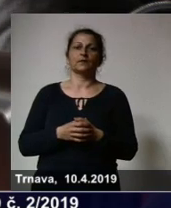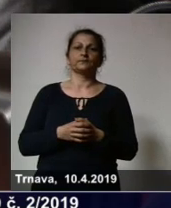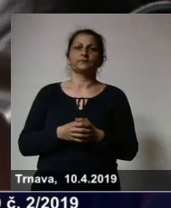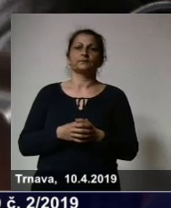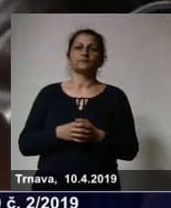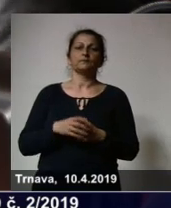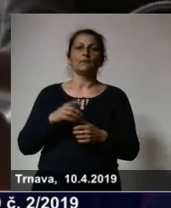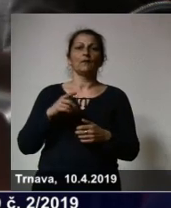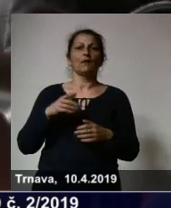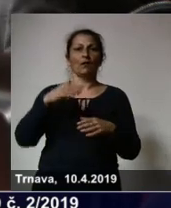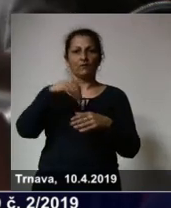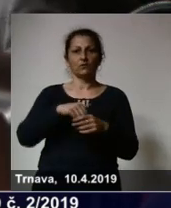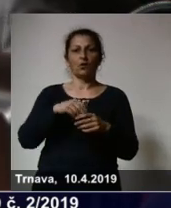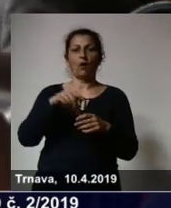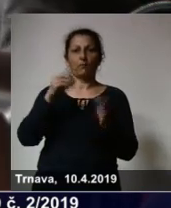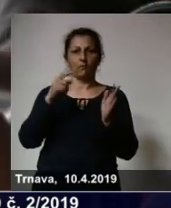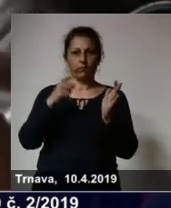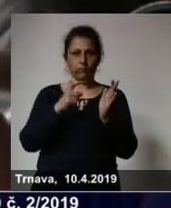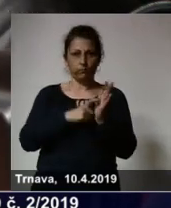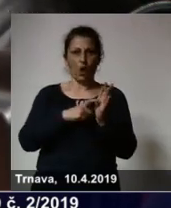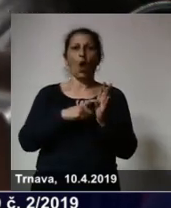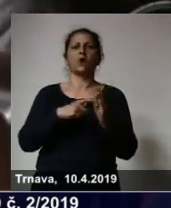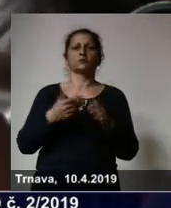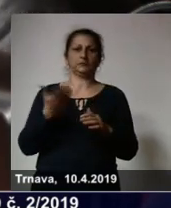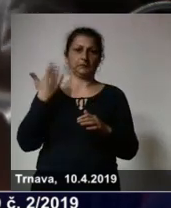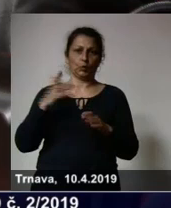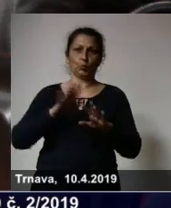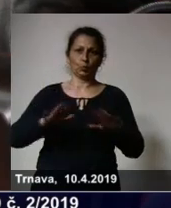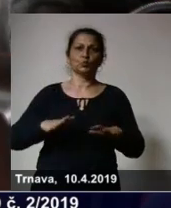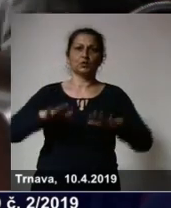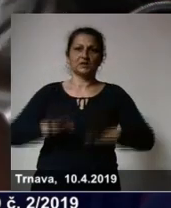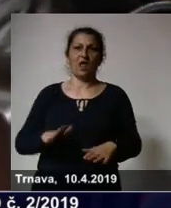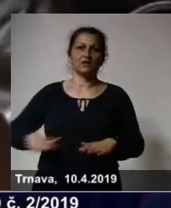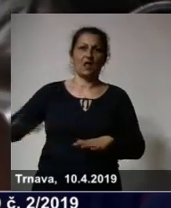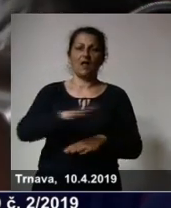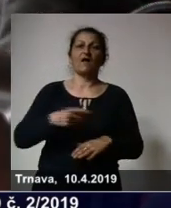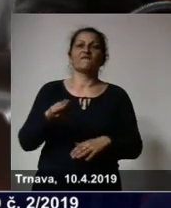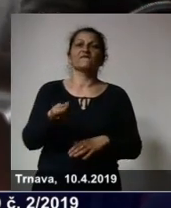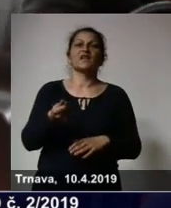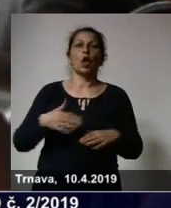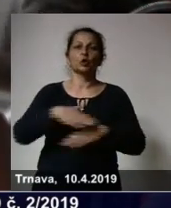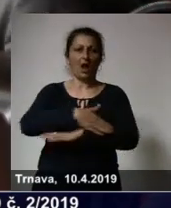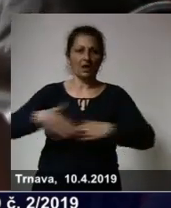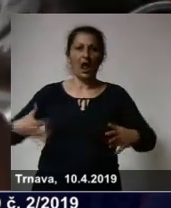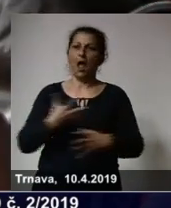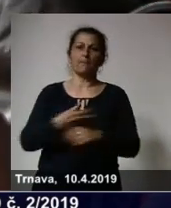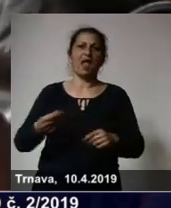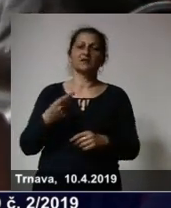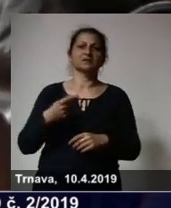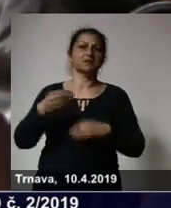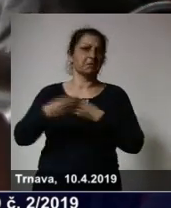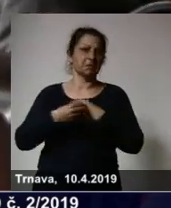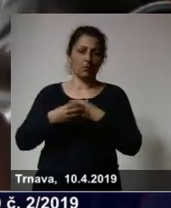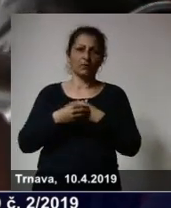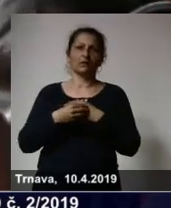tomuto bodu, alebo k tejto informácii zasadala finančná komisia aj rada, prijala uznesenia bez pripomienok a